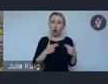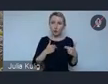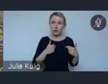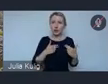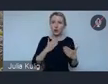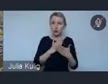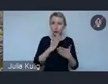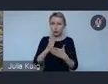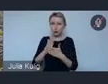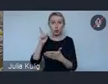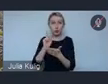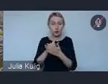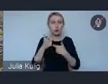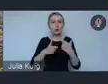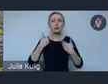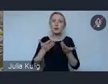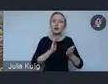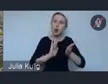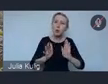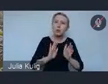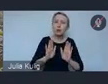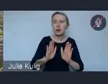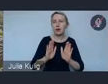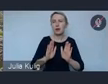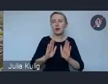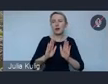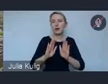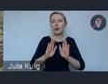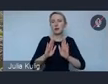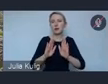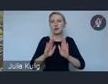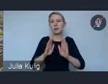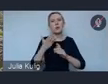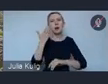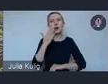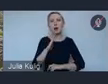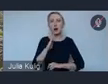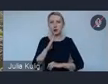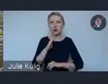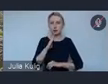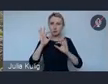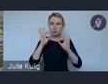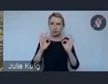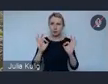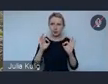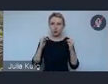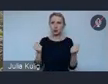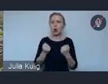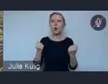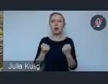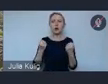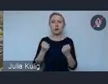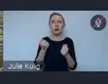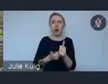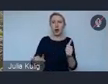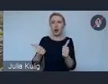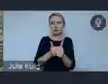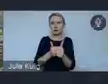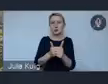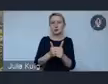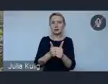były zaopiekowane w ramach bardzo sprawnie działającej asysty